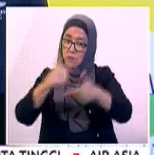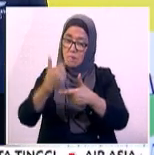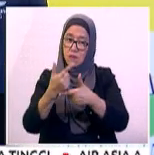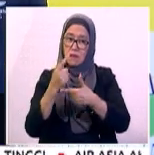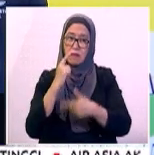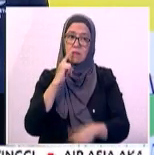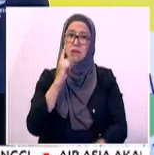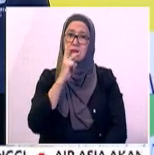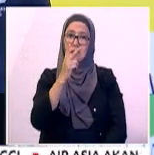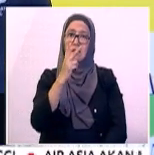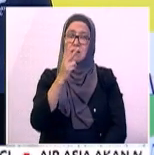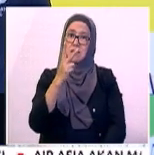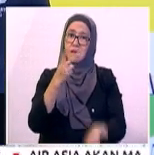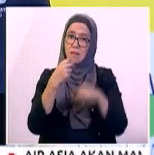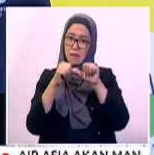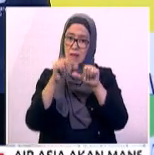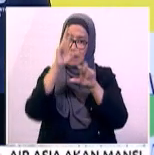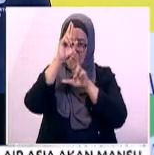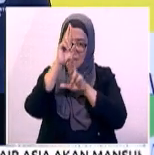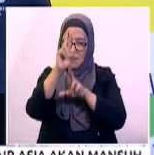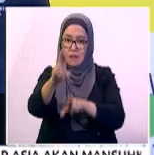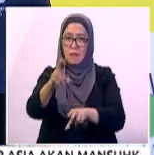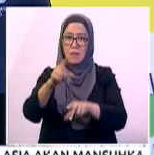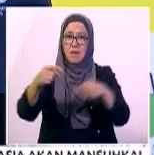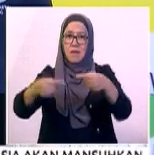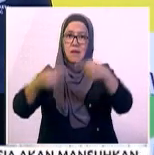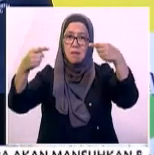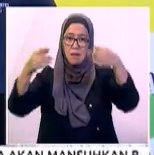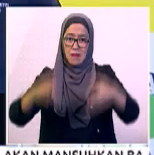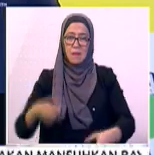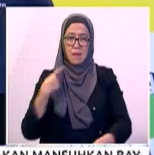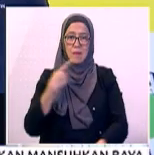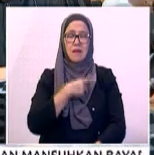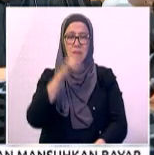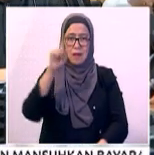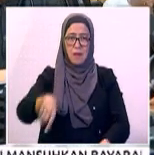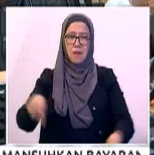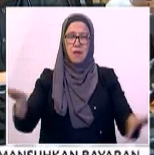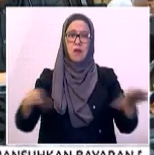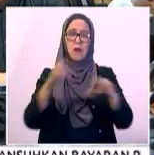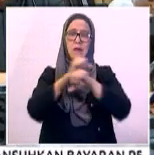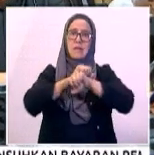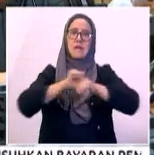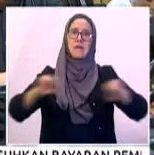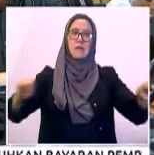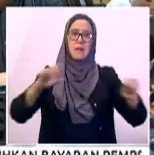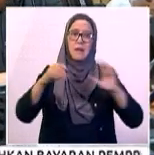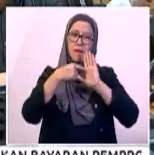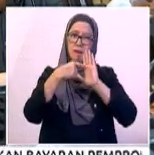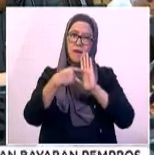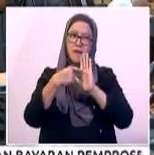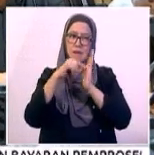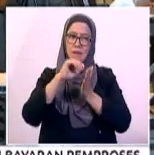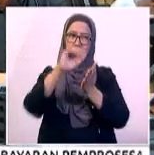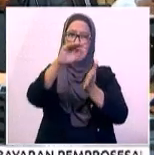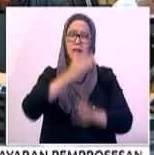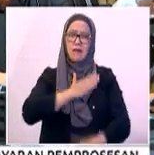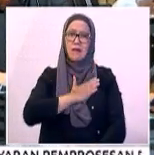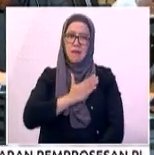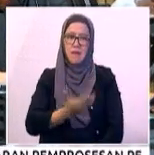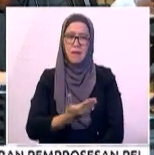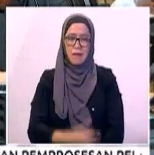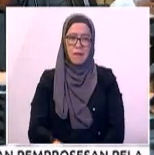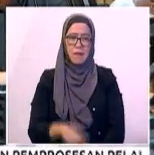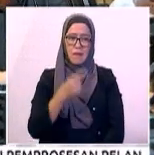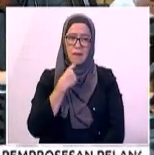respect kita punya opponent dan kita akan buat persediaan pasukan dan kita akan bagi komitmen. Bagi penjaring tunggal Kedah ketika menewaskan Perak